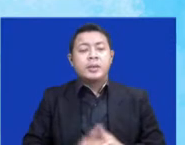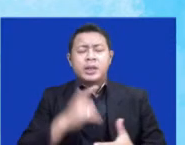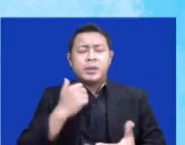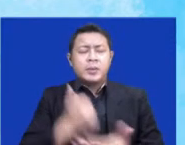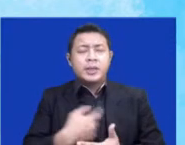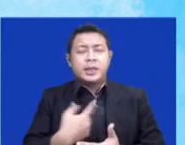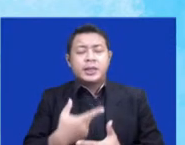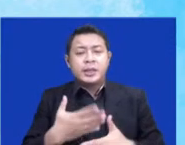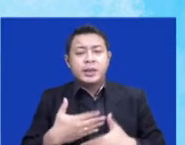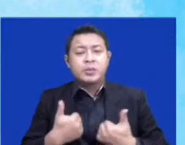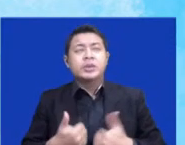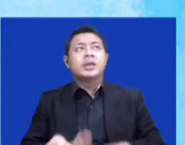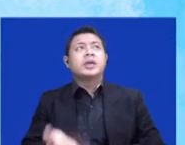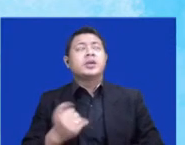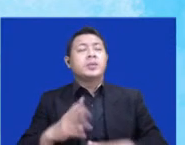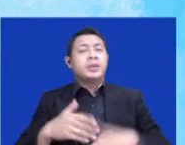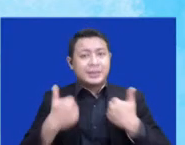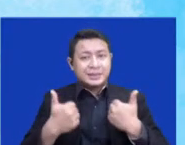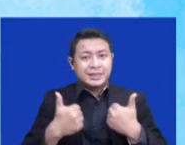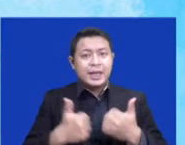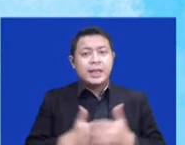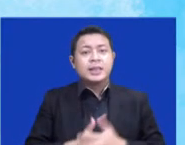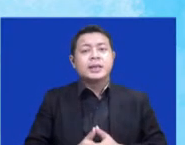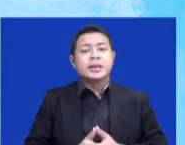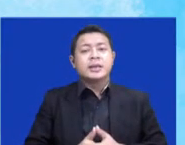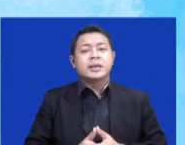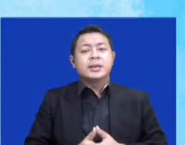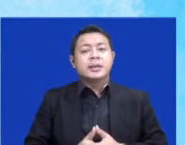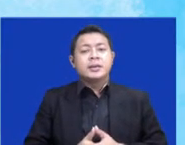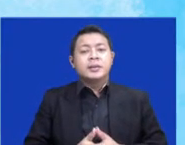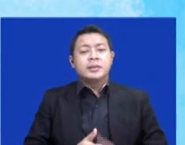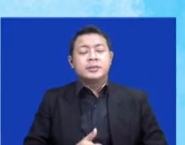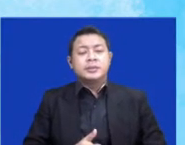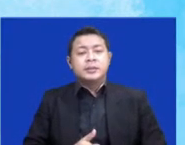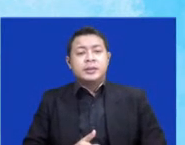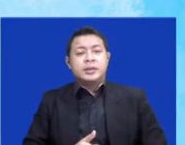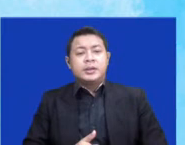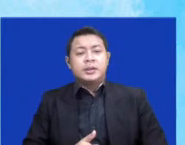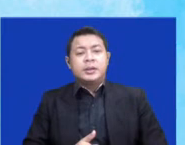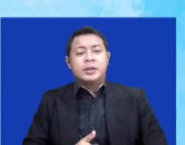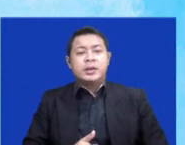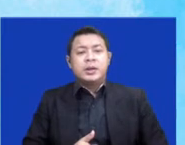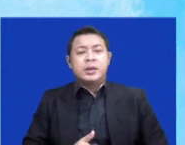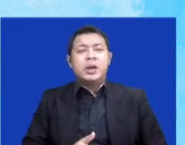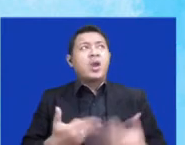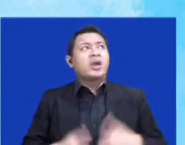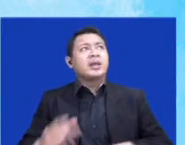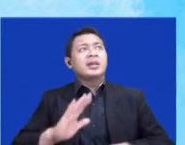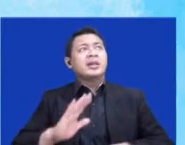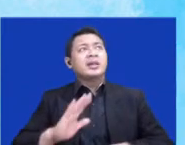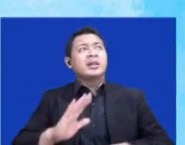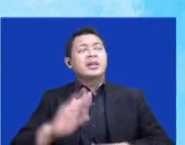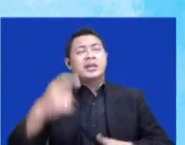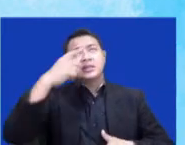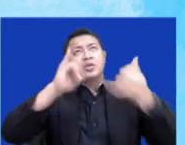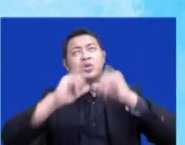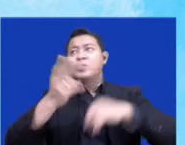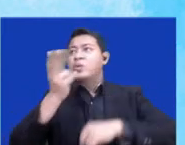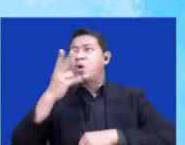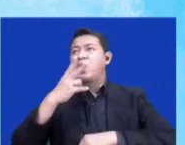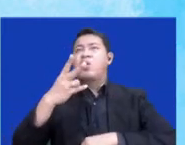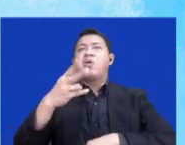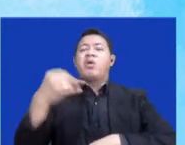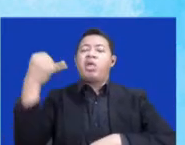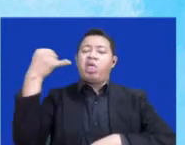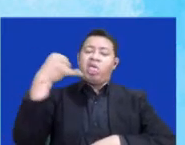gaya hidup sehat, betapa buruknya hasil dari gaya hidup yang tidak sehat seperti kita minum alkohol atau merokok dan lain-lain. Jadi